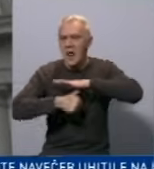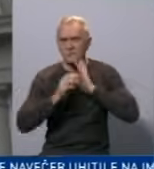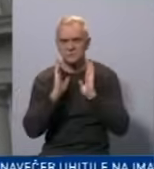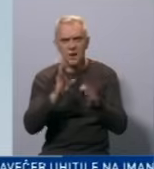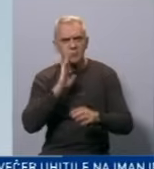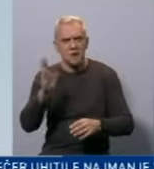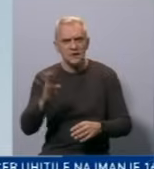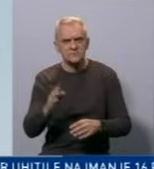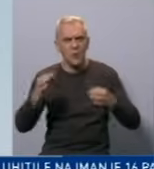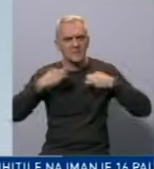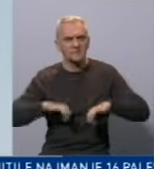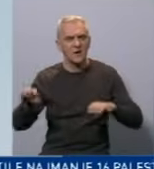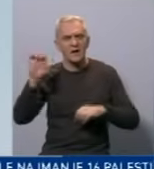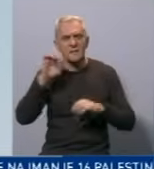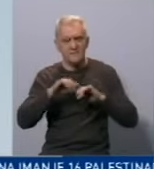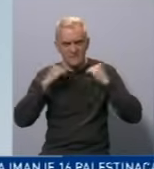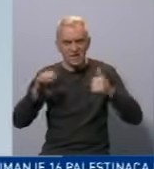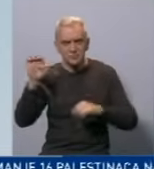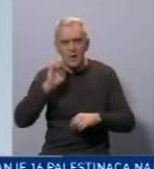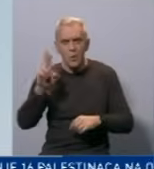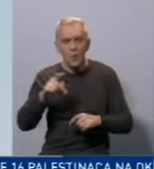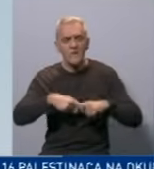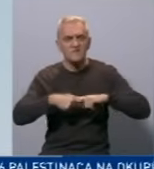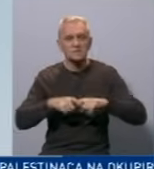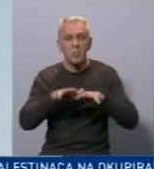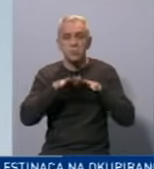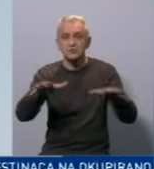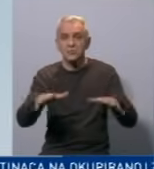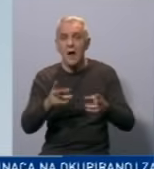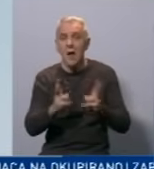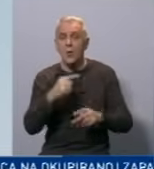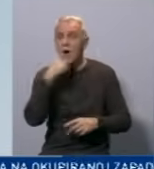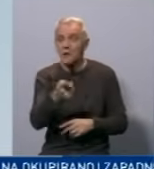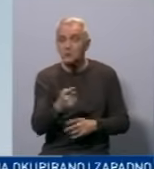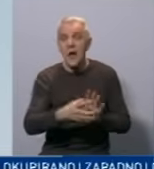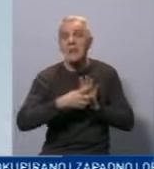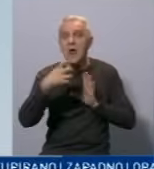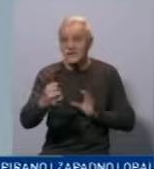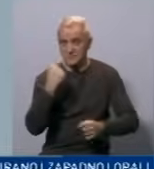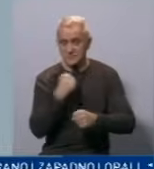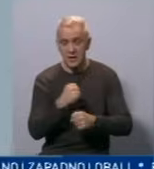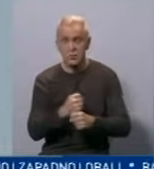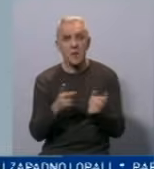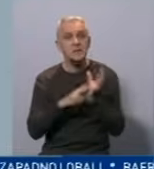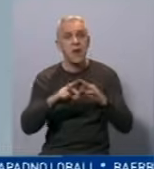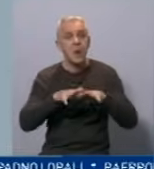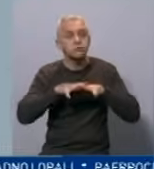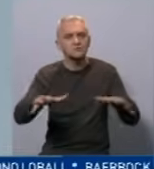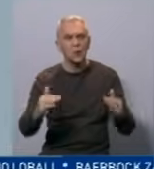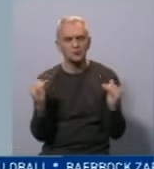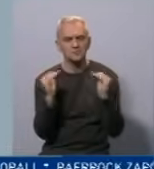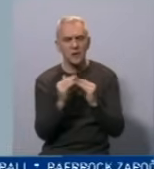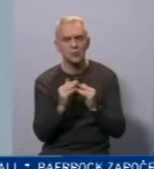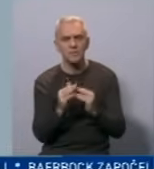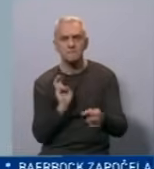smjerovi belgijskog predsjedavanja Vijećem EU u vezi sa proširenjem su, kako se navodi, nastavak s radom na proširenju u skladu